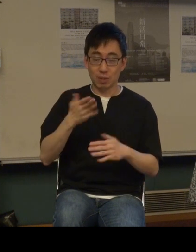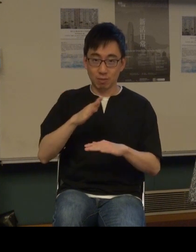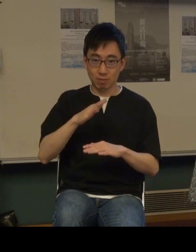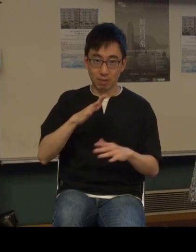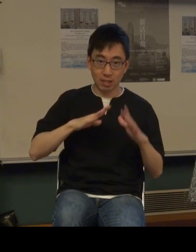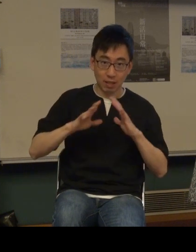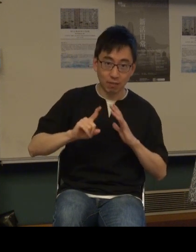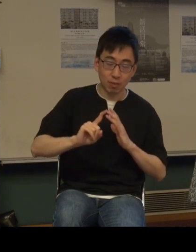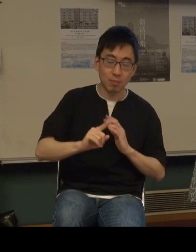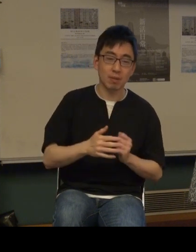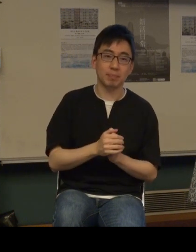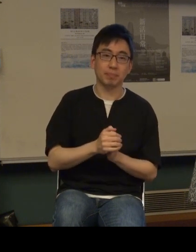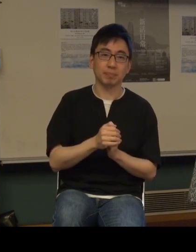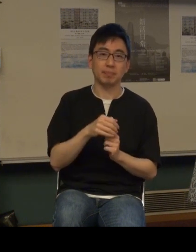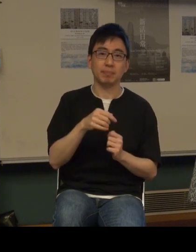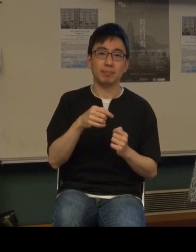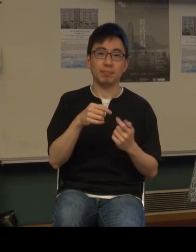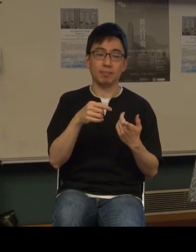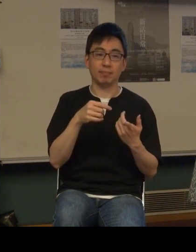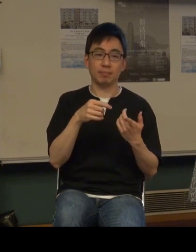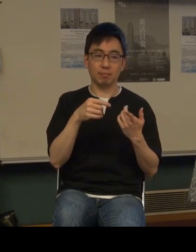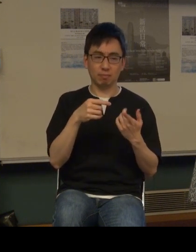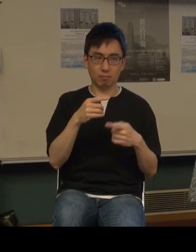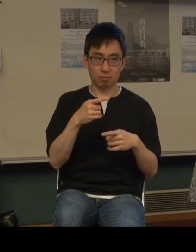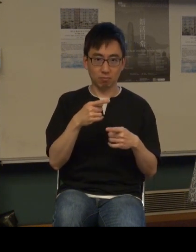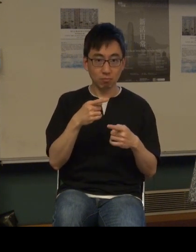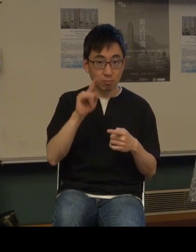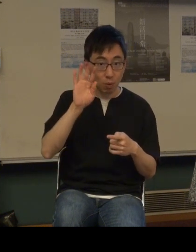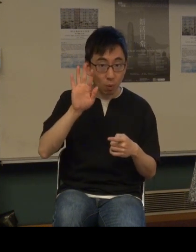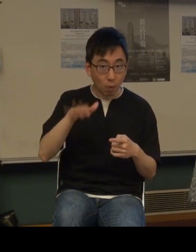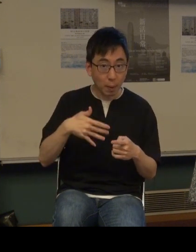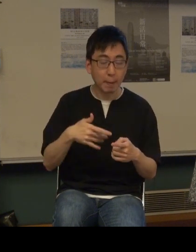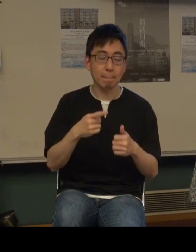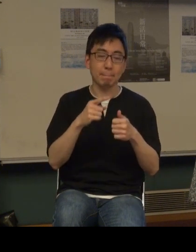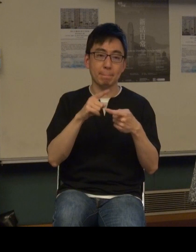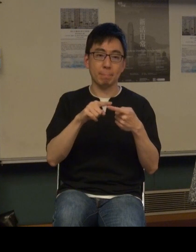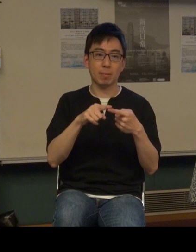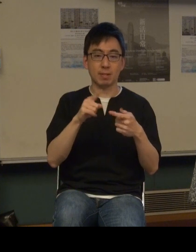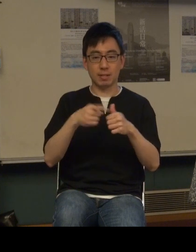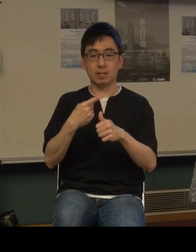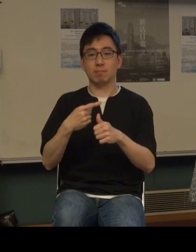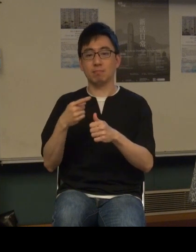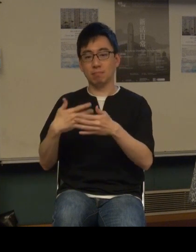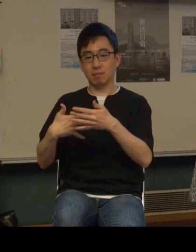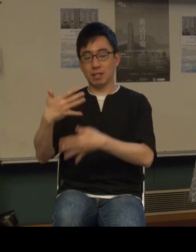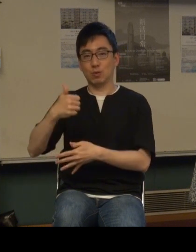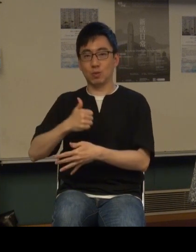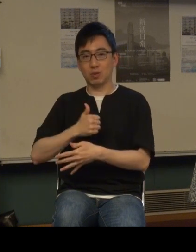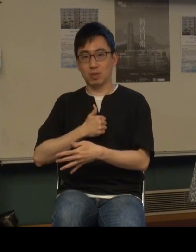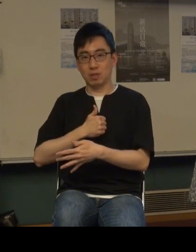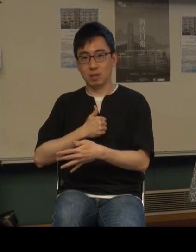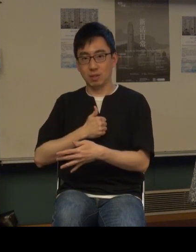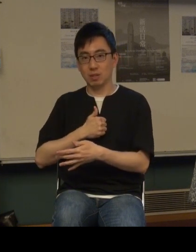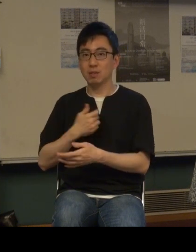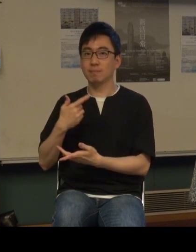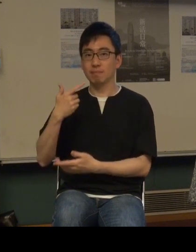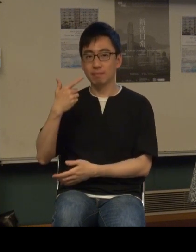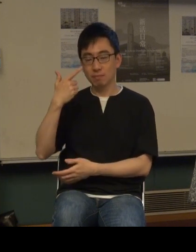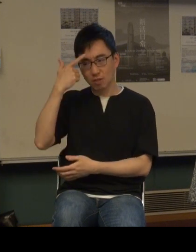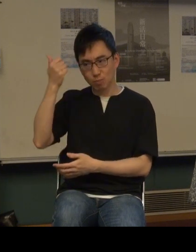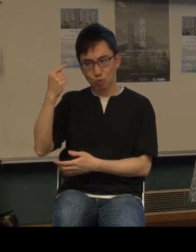主義嘅出現係同幾樣嘢有關啦。第一咧就係話一班嘅建築師開始咧，佢哋係想挑